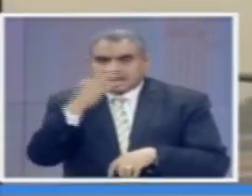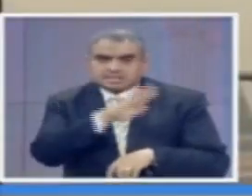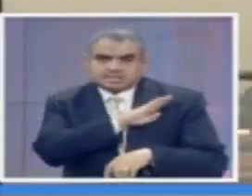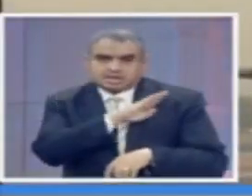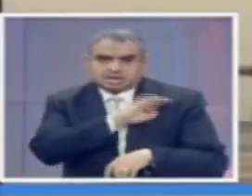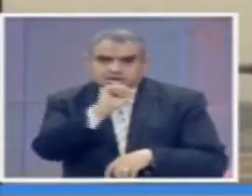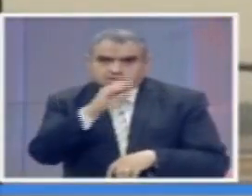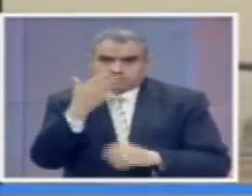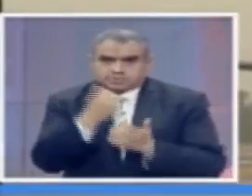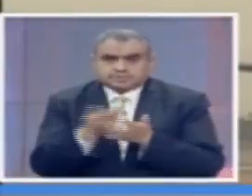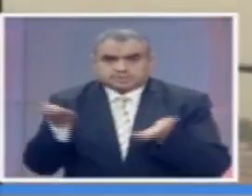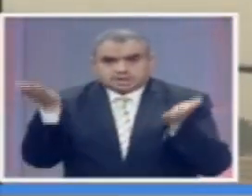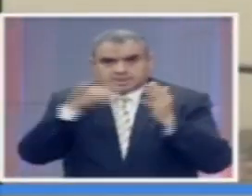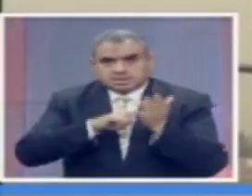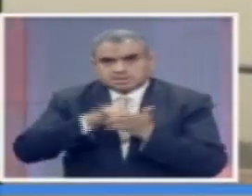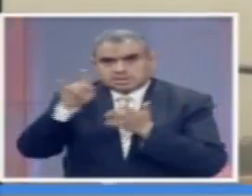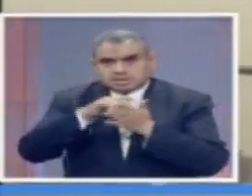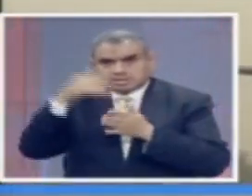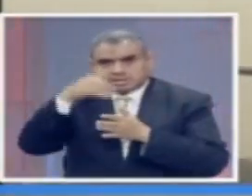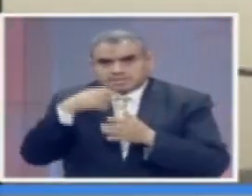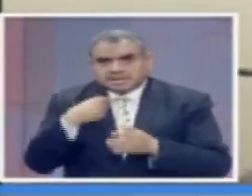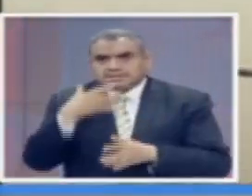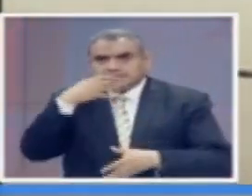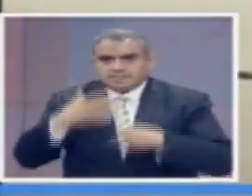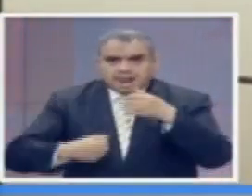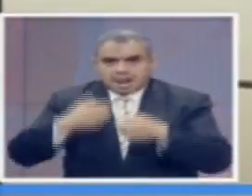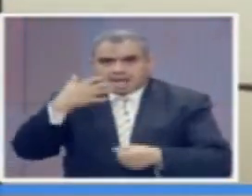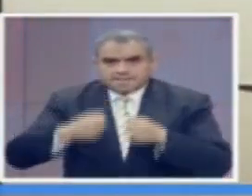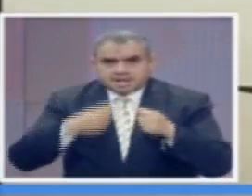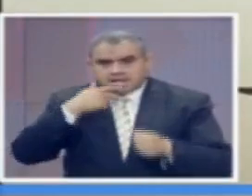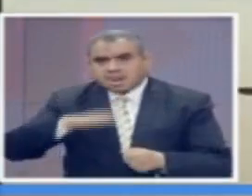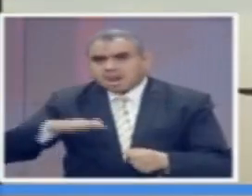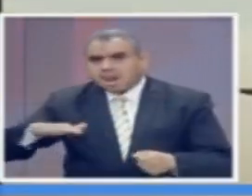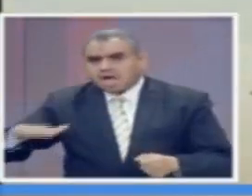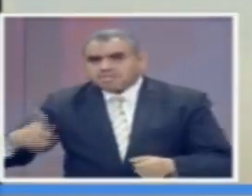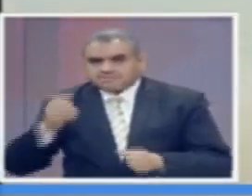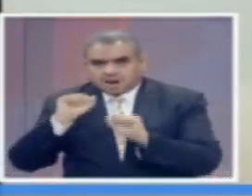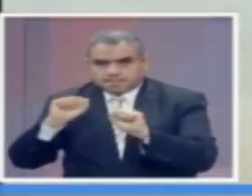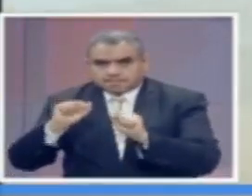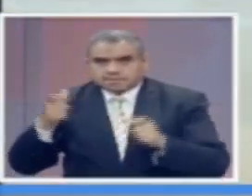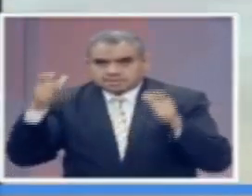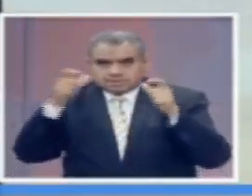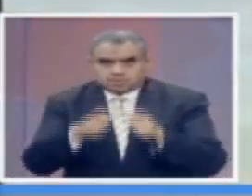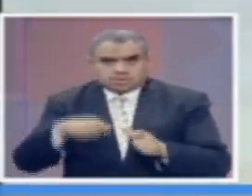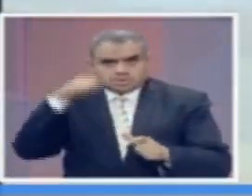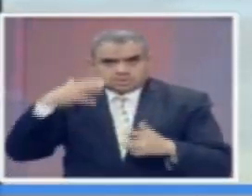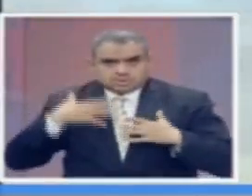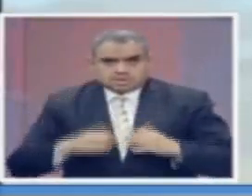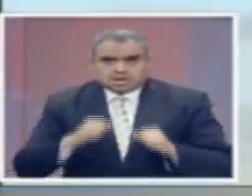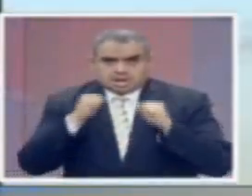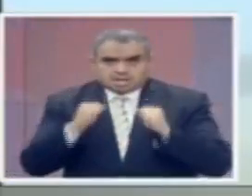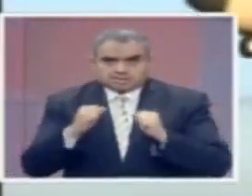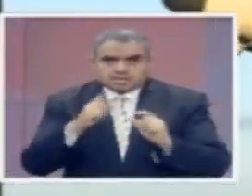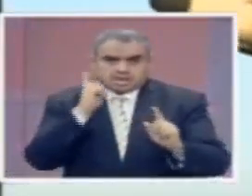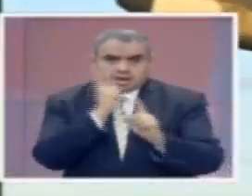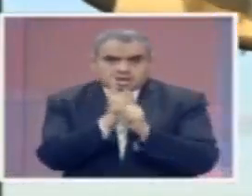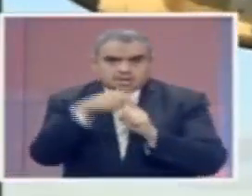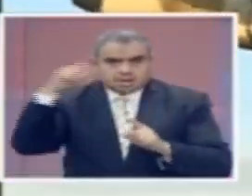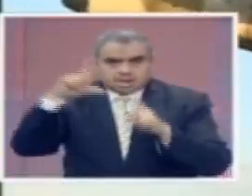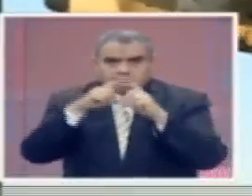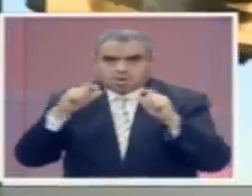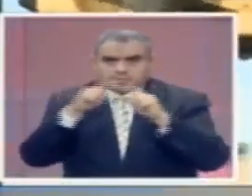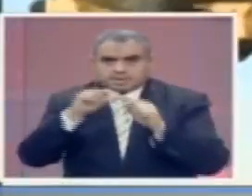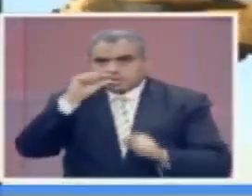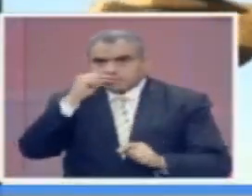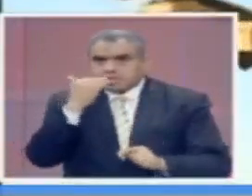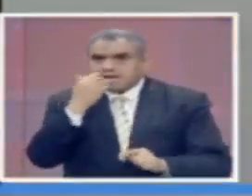عسكريه. كما تحمل الطائرات كميات من الحليب المخصص للاطفال، وعقدت وزيره الصحه لقاء بنظيرها اللبناني